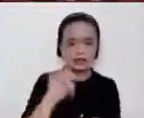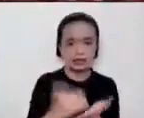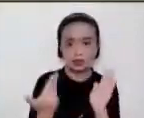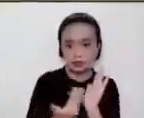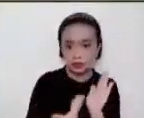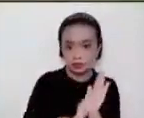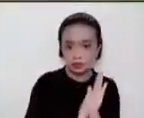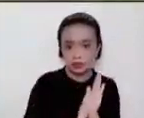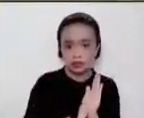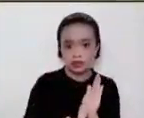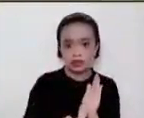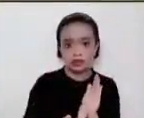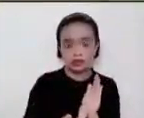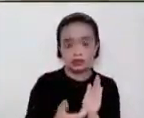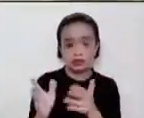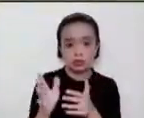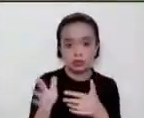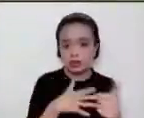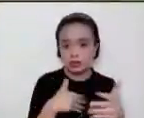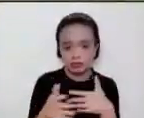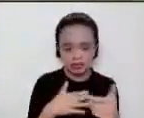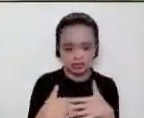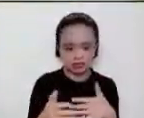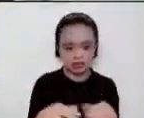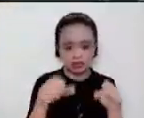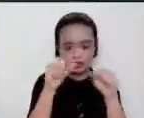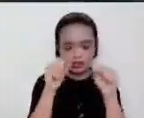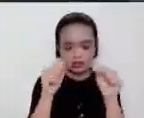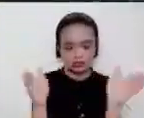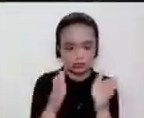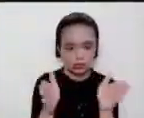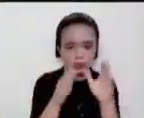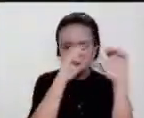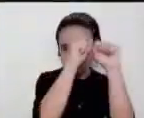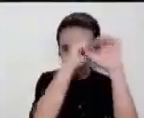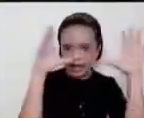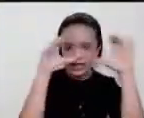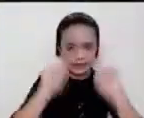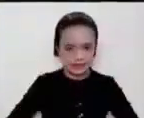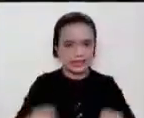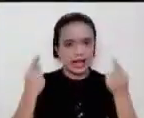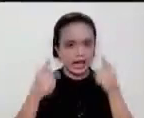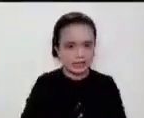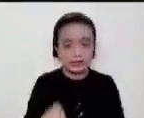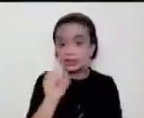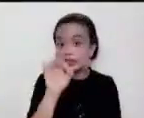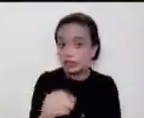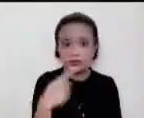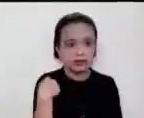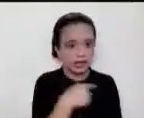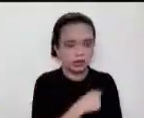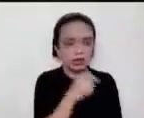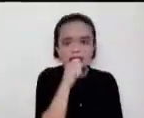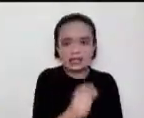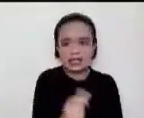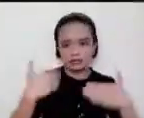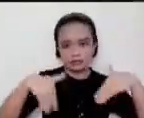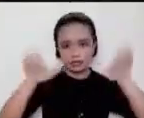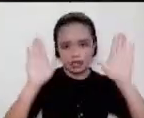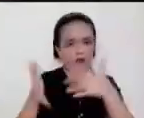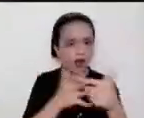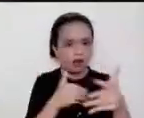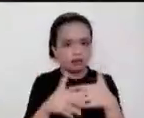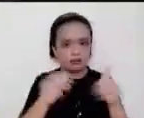na hinahabing pangarap ay kayang makamtan kung tayo ay hindi susuko sa anumang hamon ng buhay.